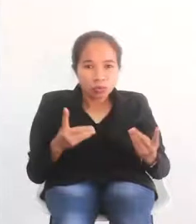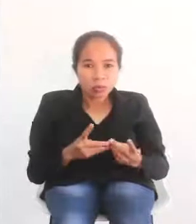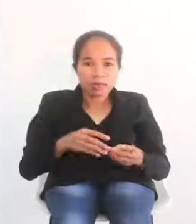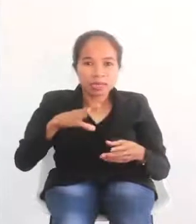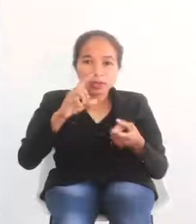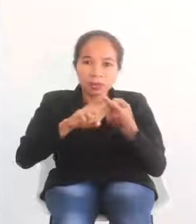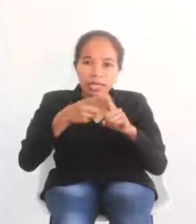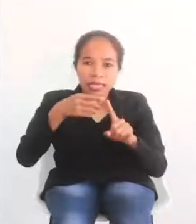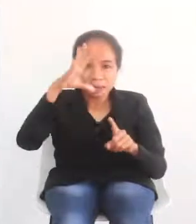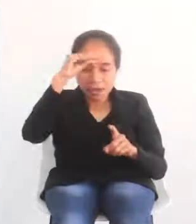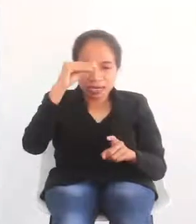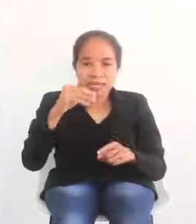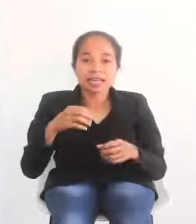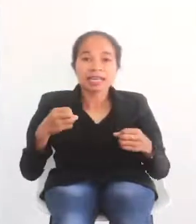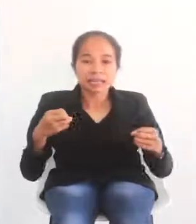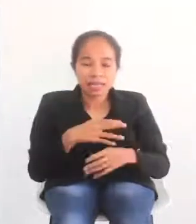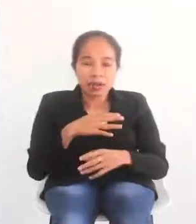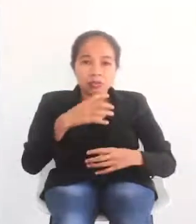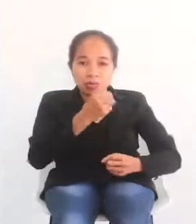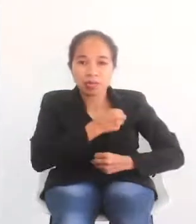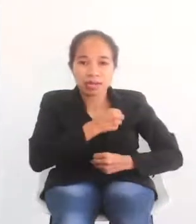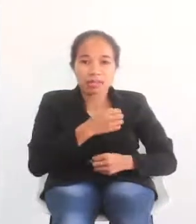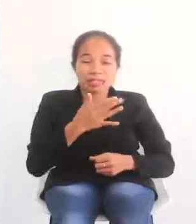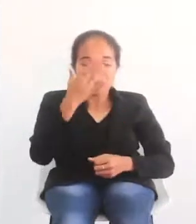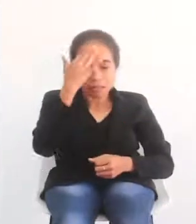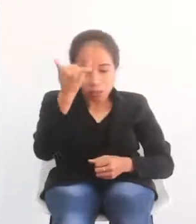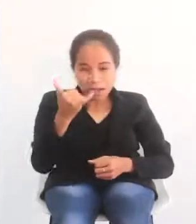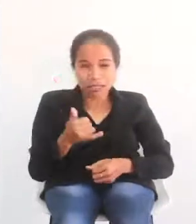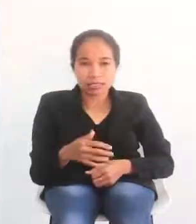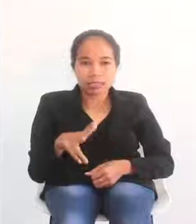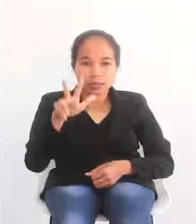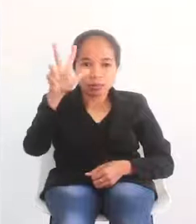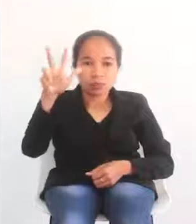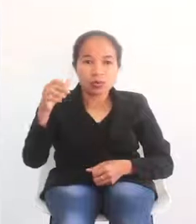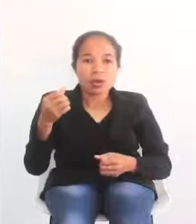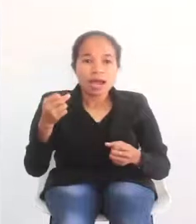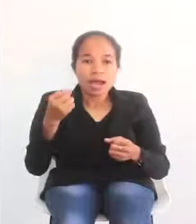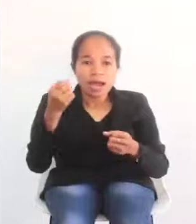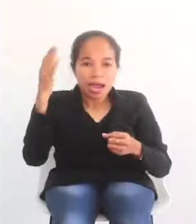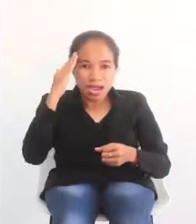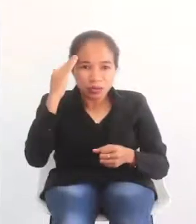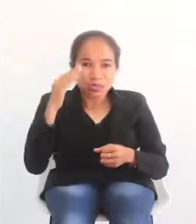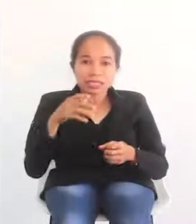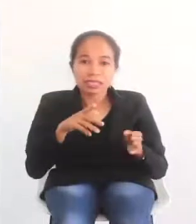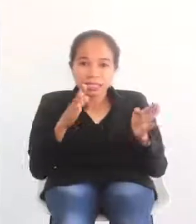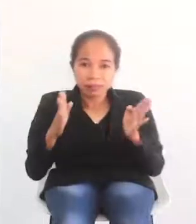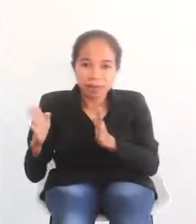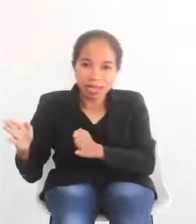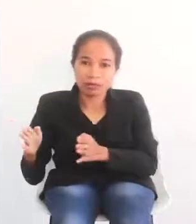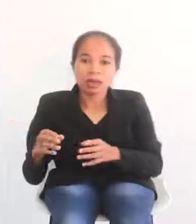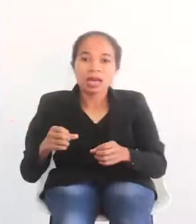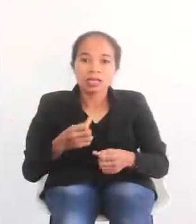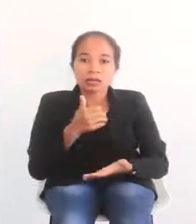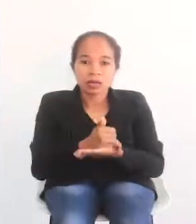Antonino, katau komadanti. Tambasa, tolu, Hanoi siranya plano atu salva Antonino